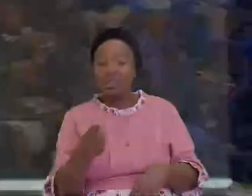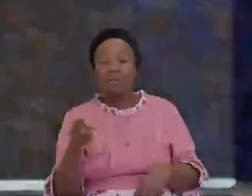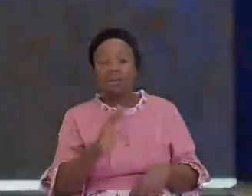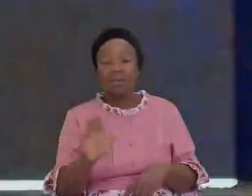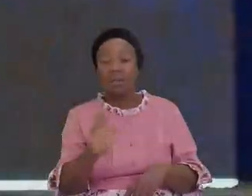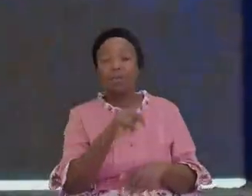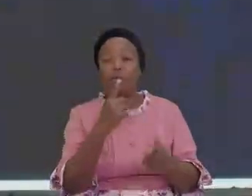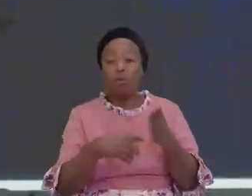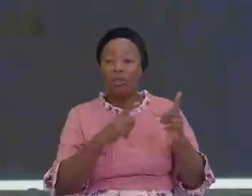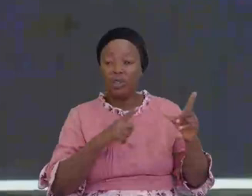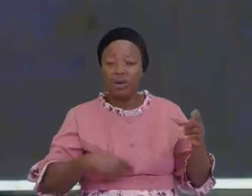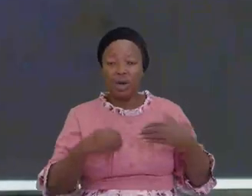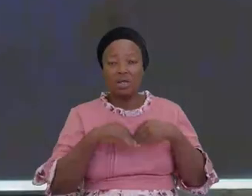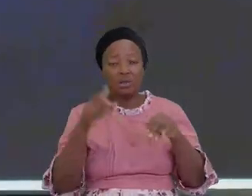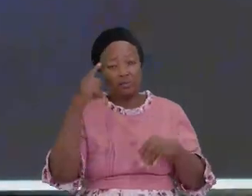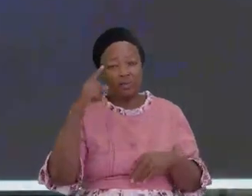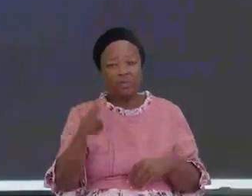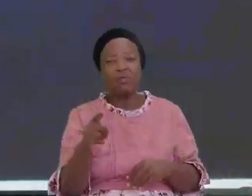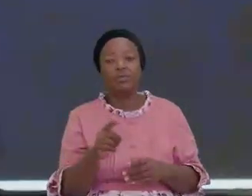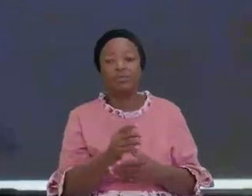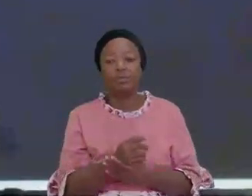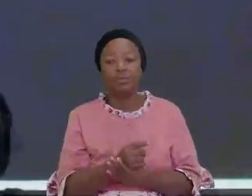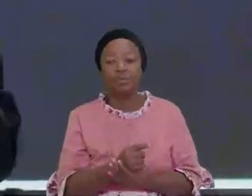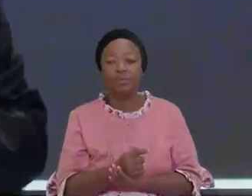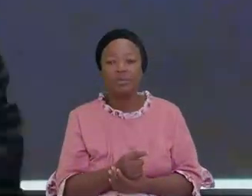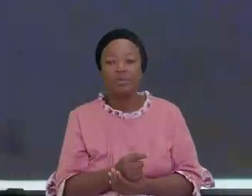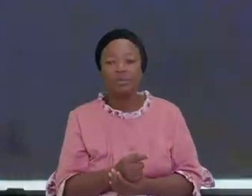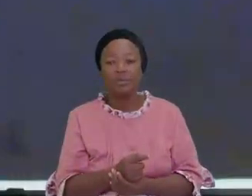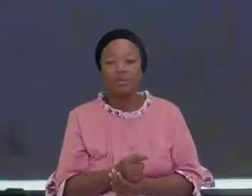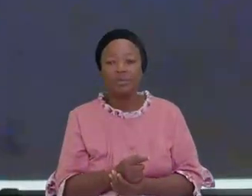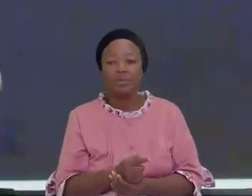et dites-leur ce que Dieu a fait pour vous.